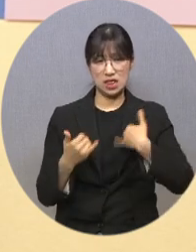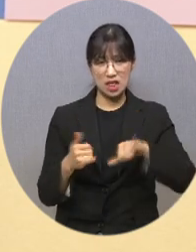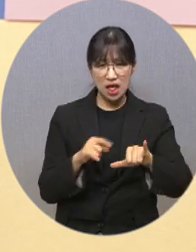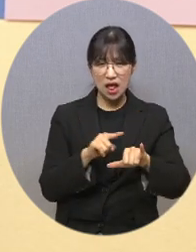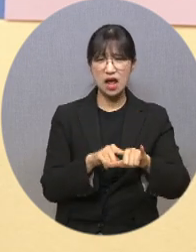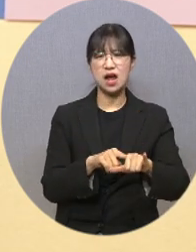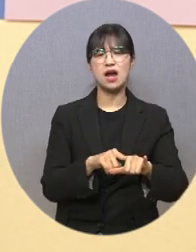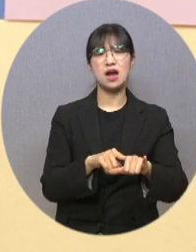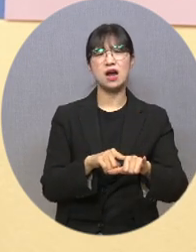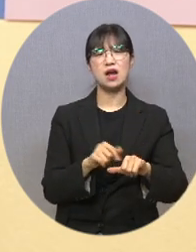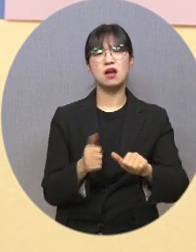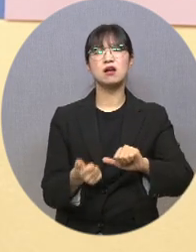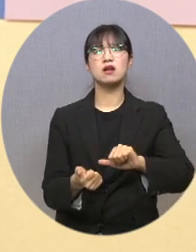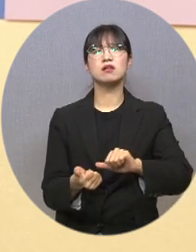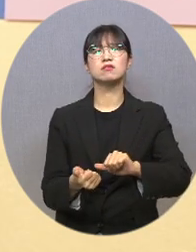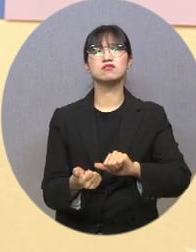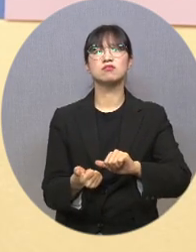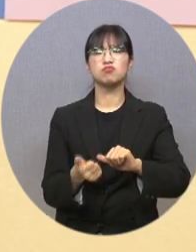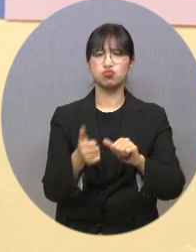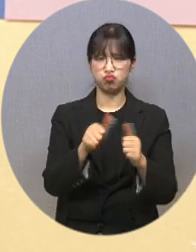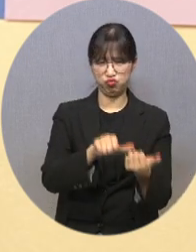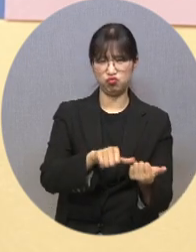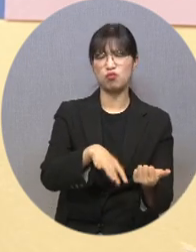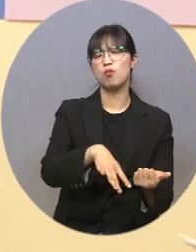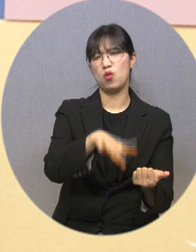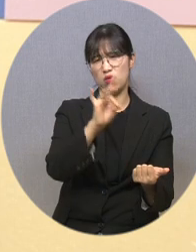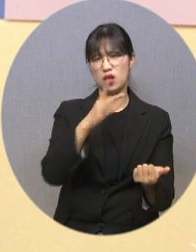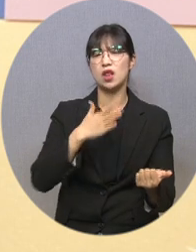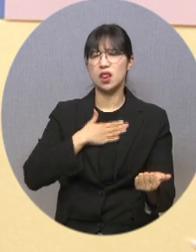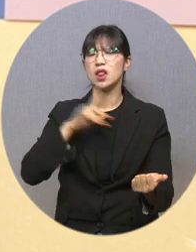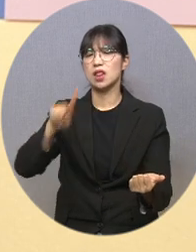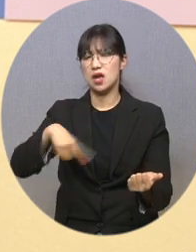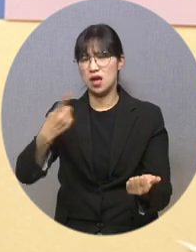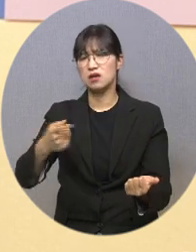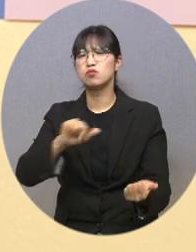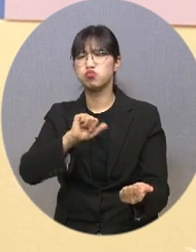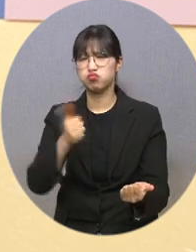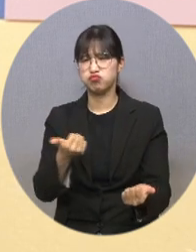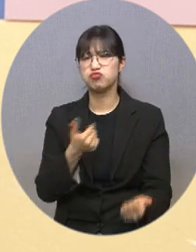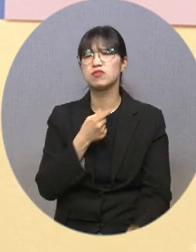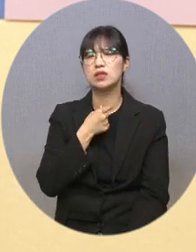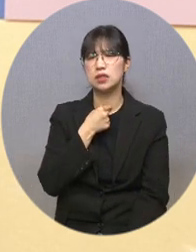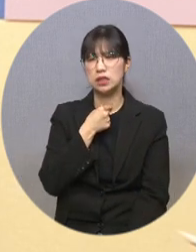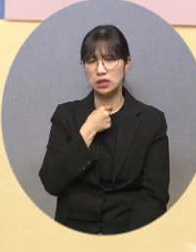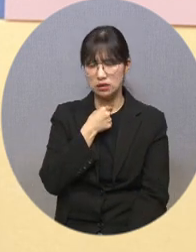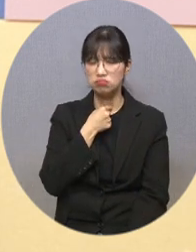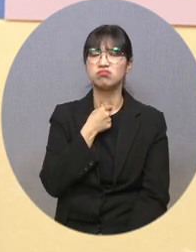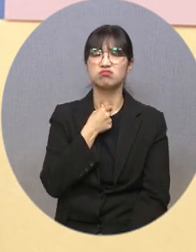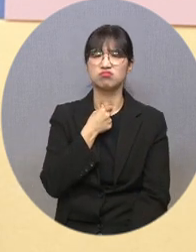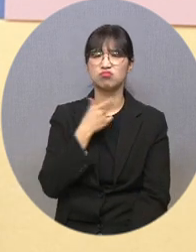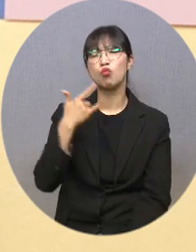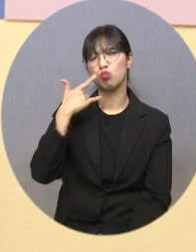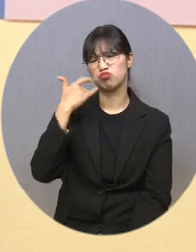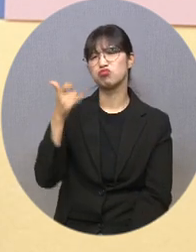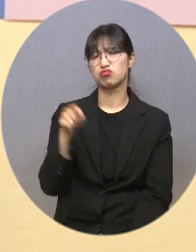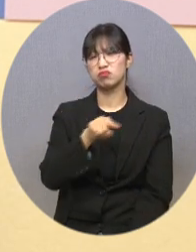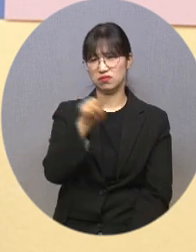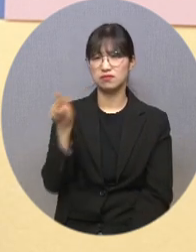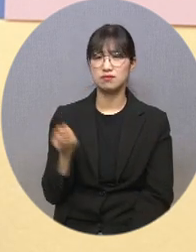내가 5분 뒤에 네. 10분 뒤에 죽기를 이게